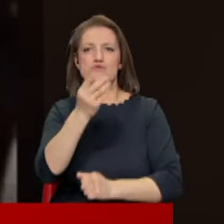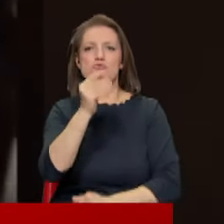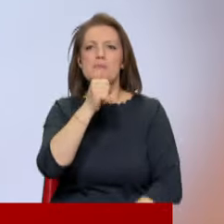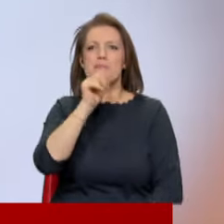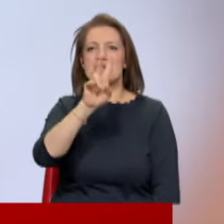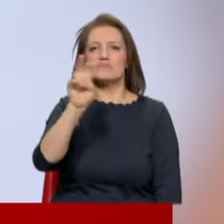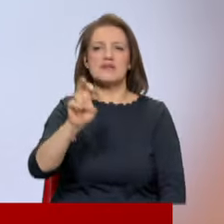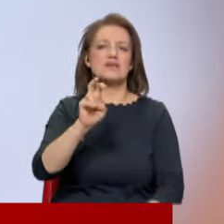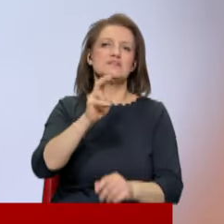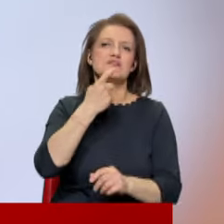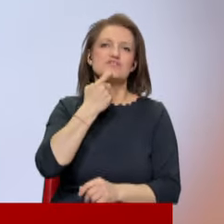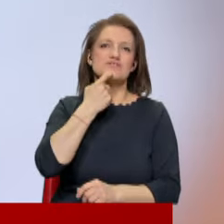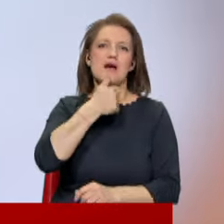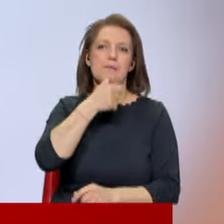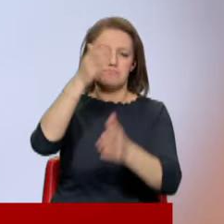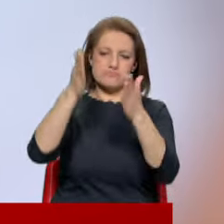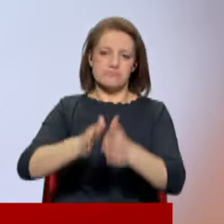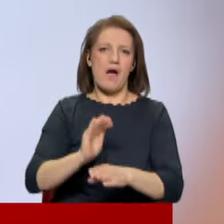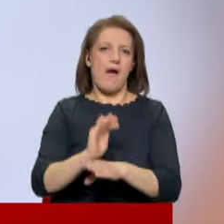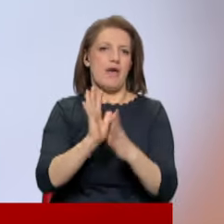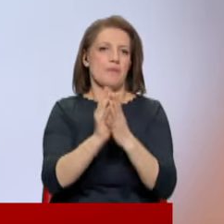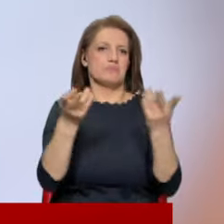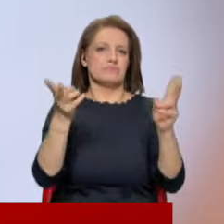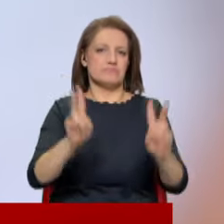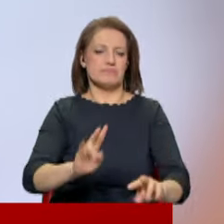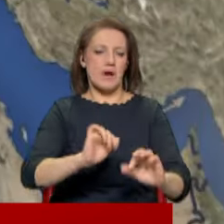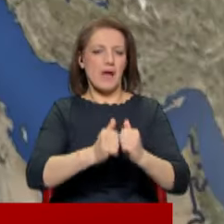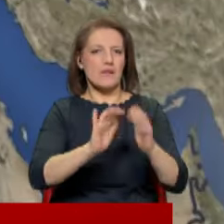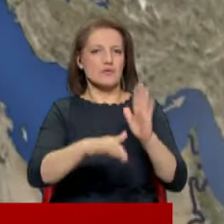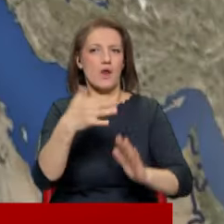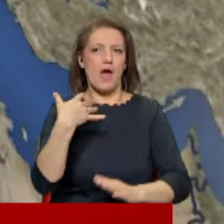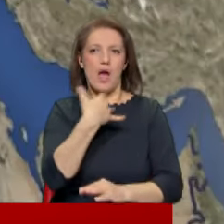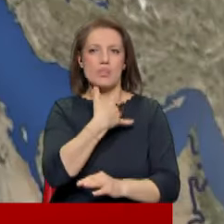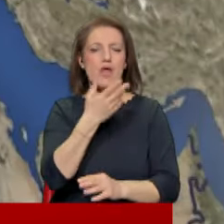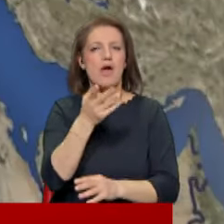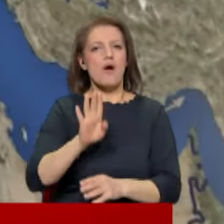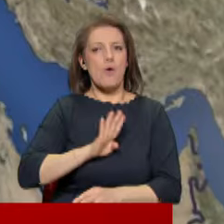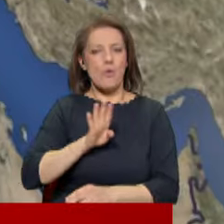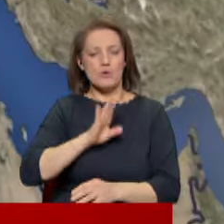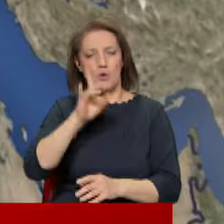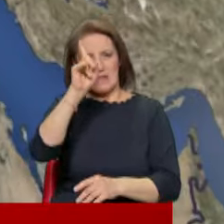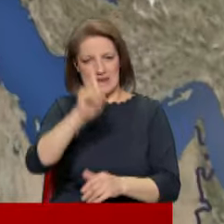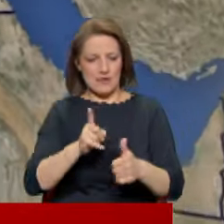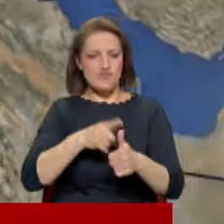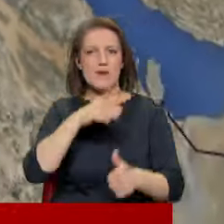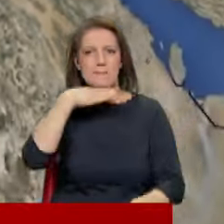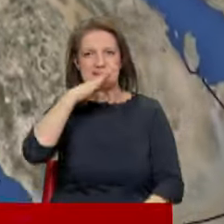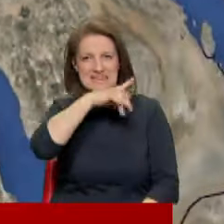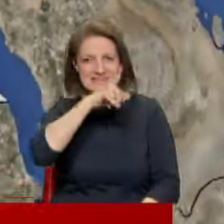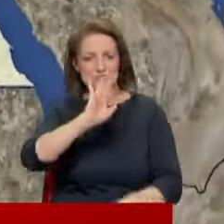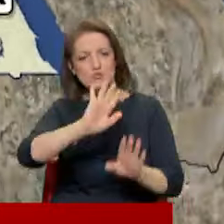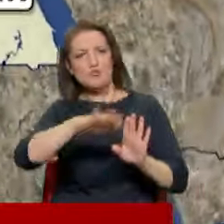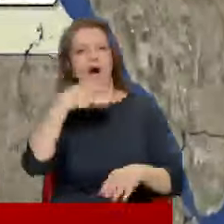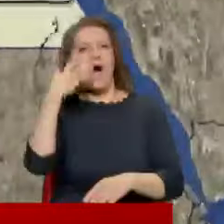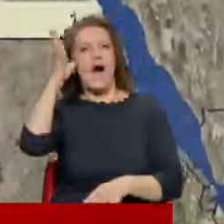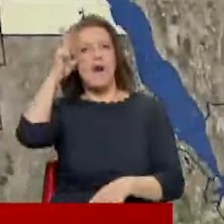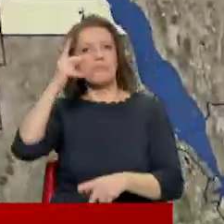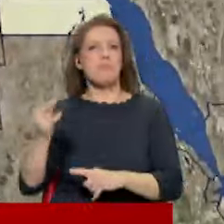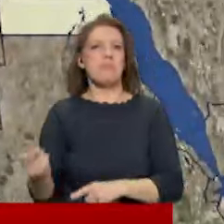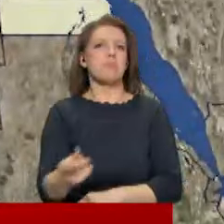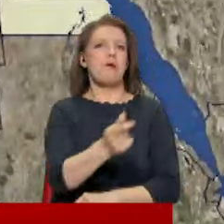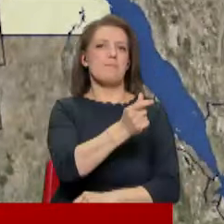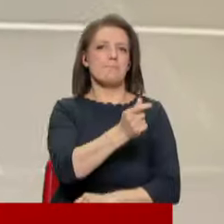28 yaşındaki Oğuz Acı hayatını kaybetti. Kazanın ardından anne oğul önce Mısır'a, oradan da Amerika Birleşik Devletleri'ne